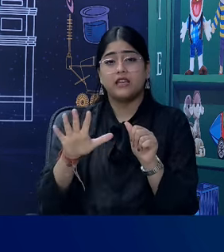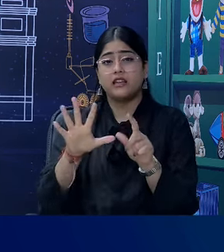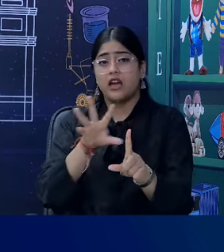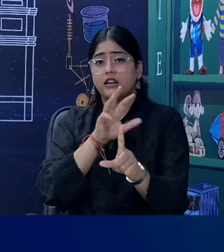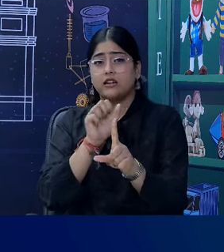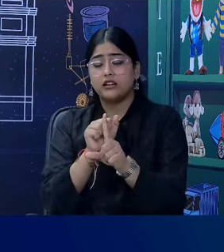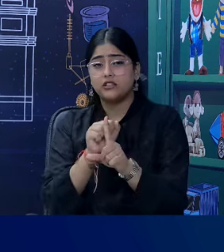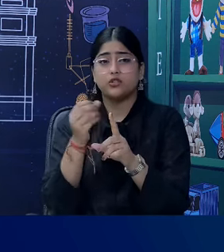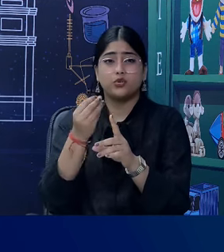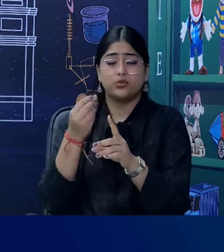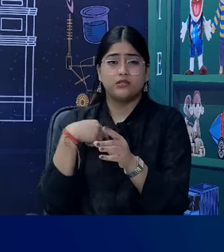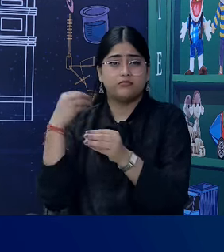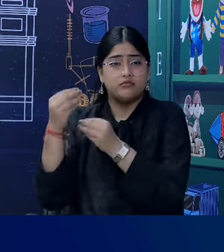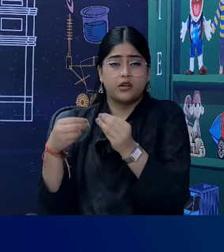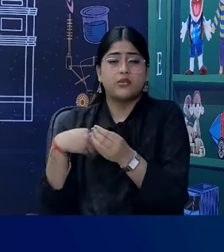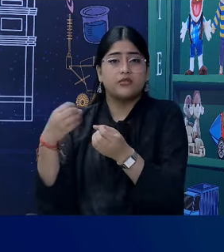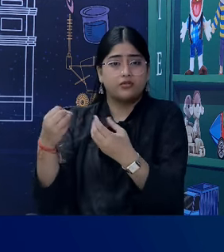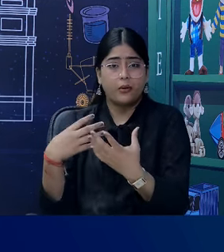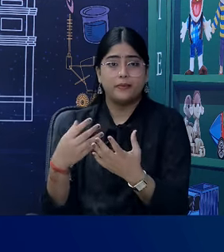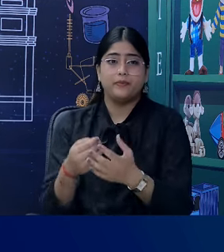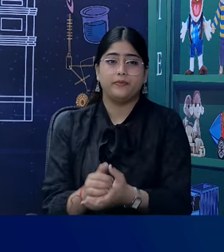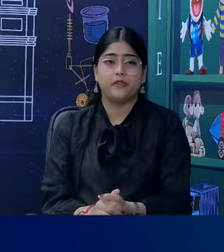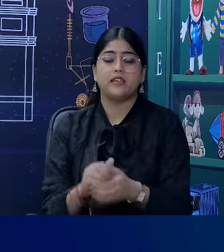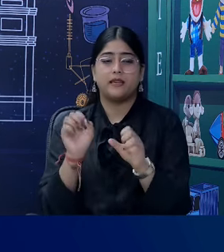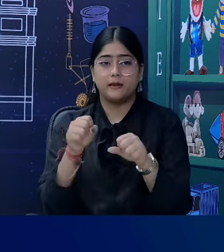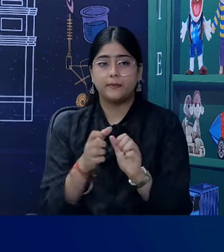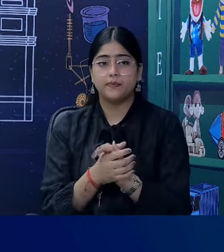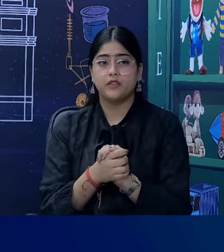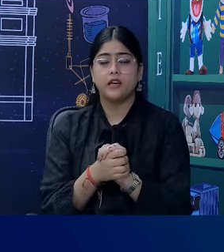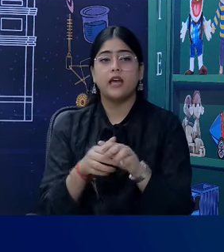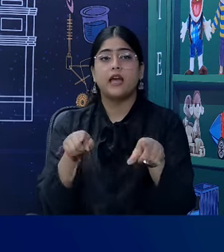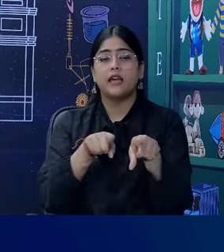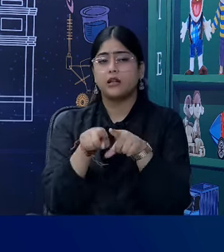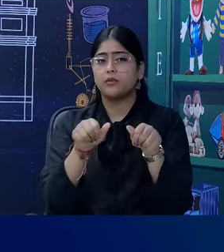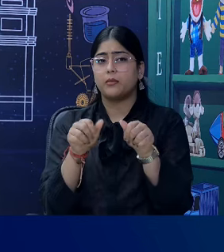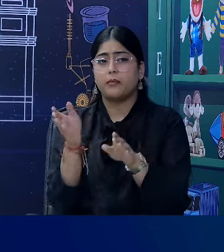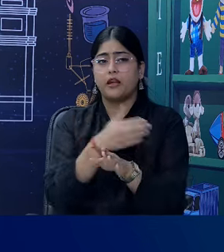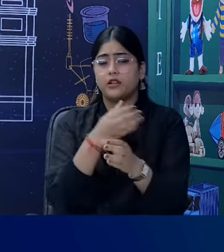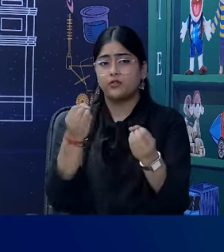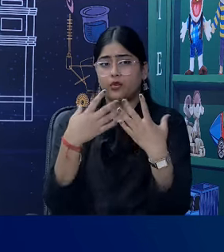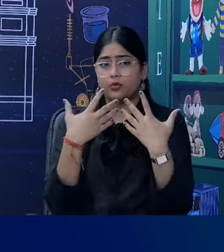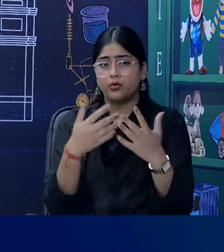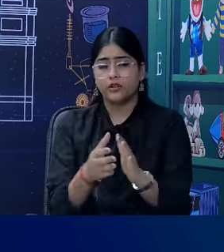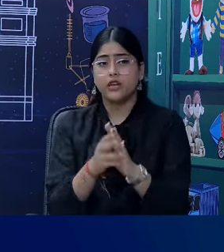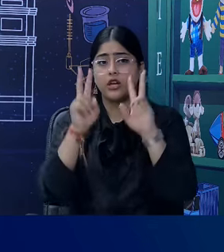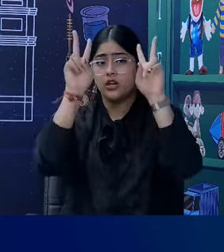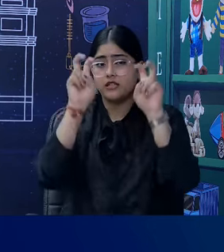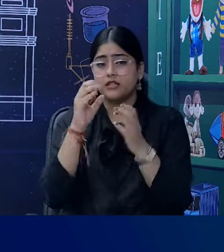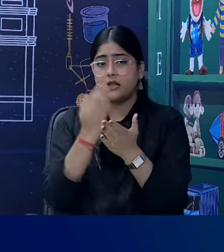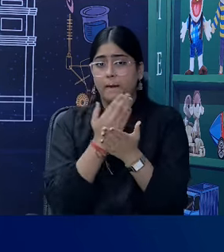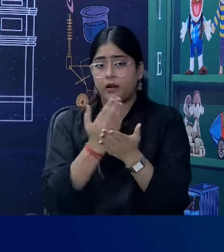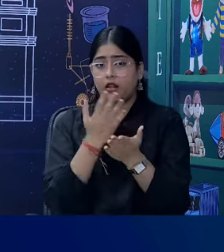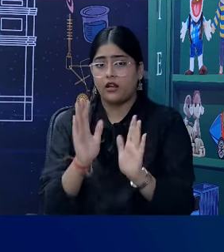क्या होता है इसके बारे में थोड़ा सा और बताएं आज हम क्या पढ़ेंगे बिल्कुल जैसा कि आपने बताया कि ये पाठ चैप्टर